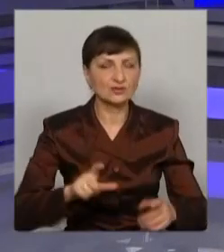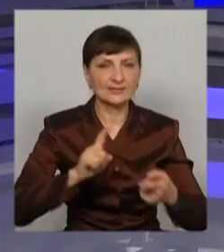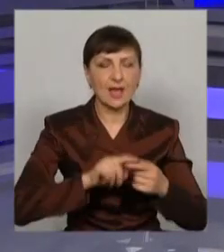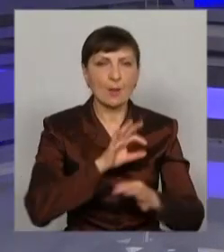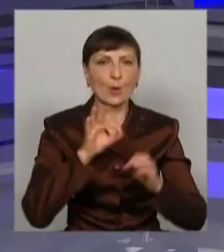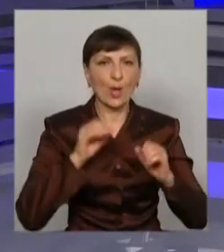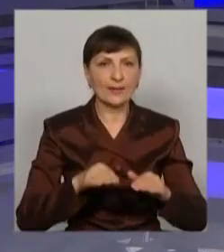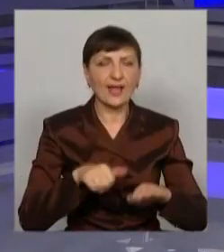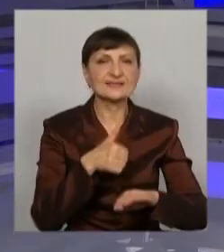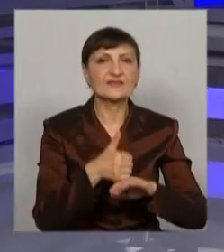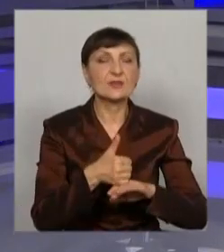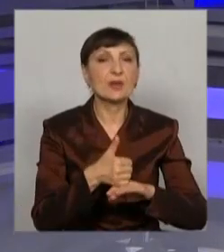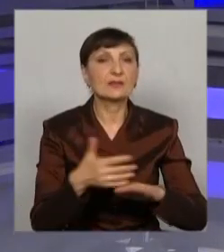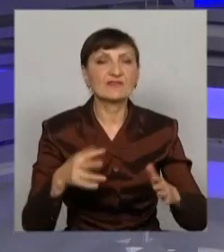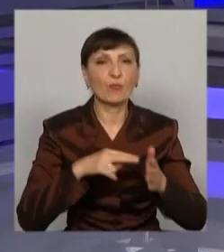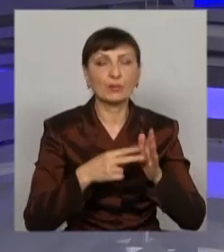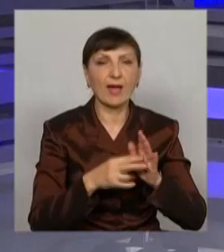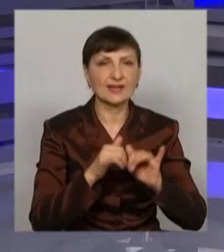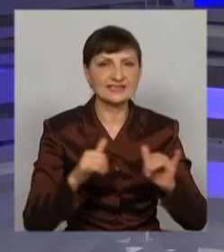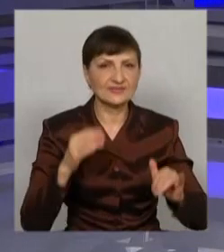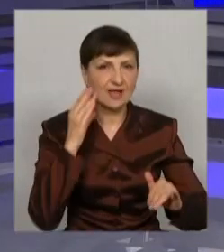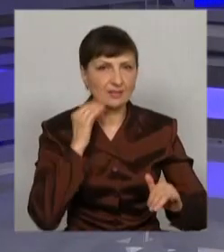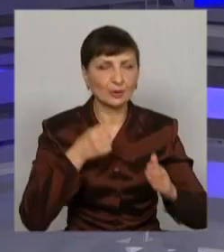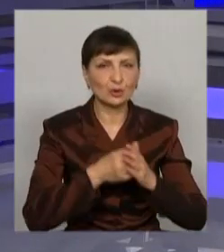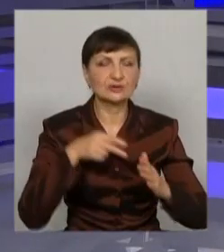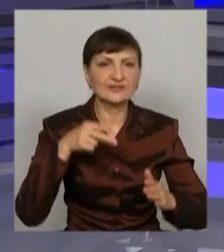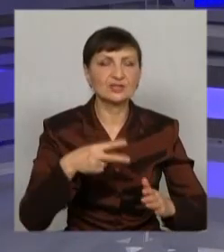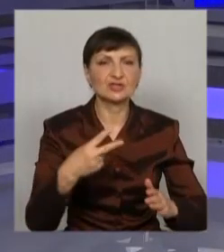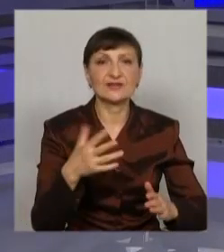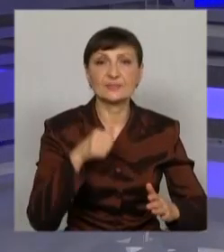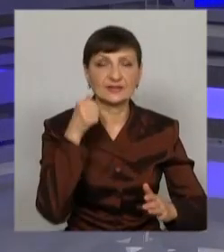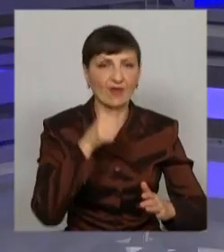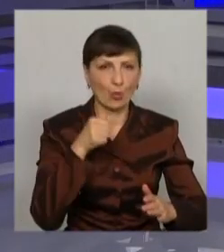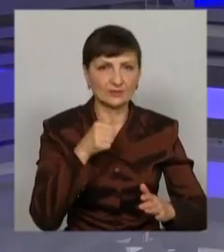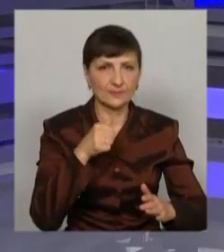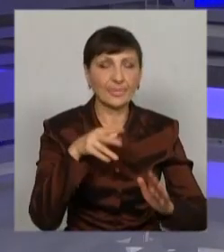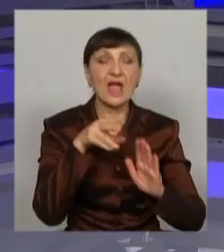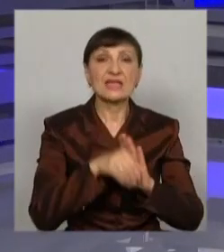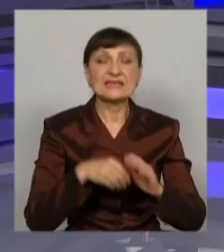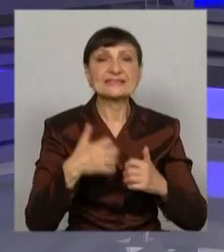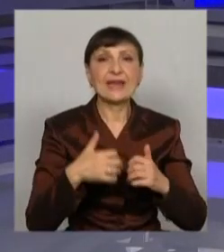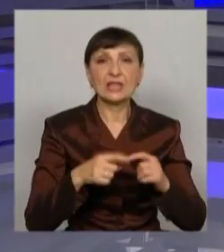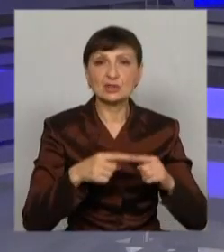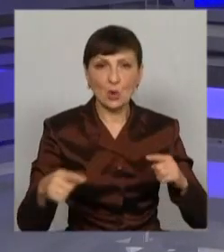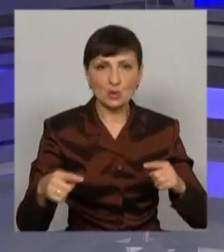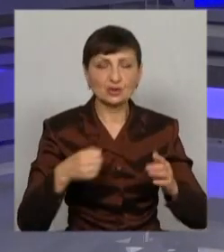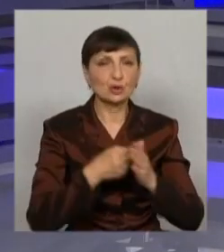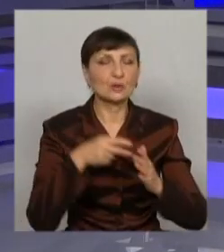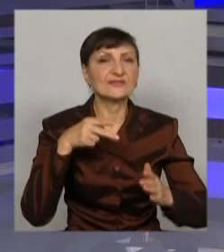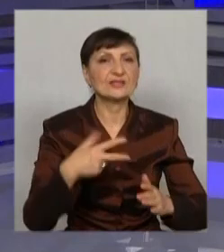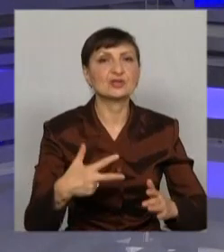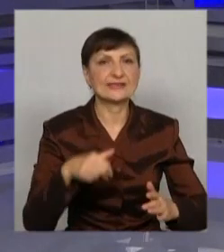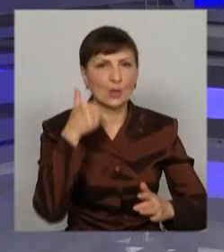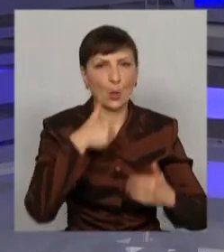проекта основных приоритетов плана развития Алматы до 2025 года и среднесрочных перспектив до